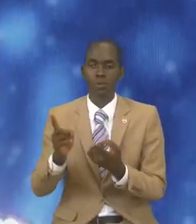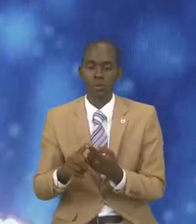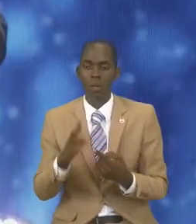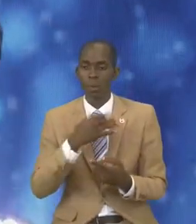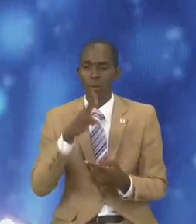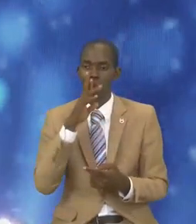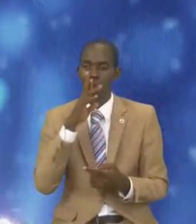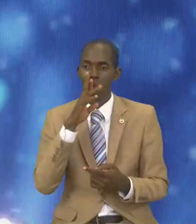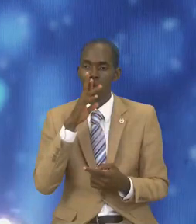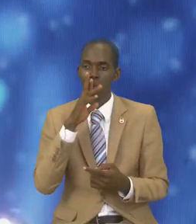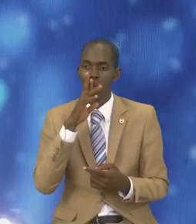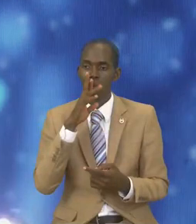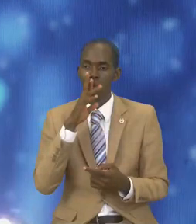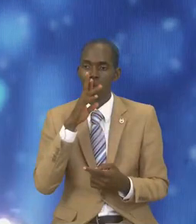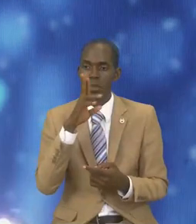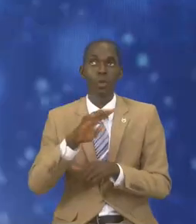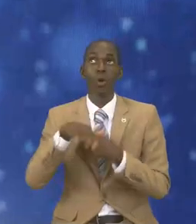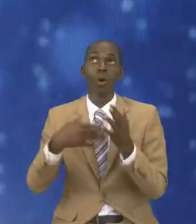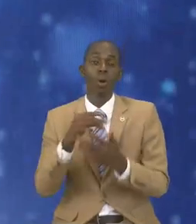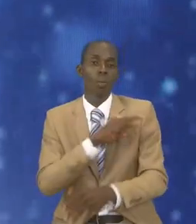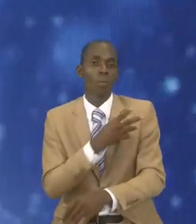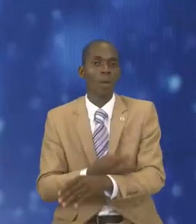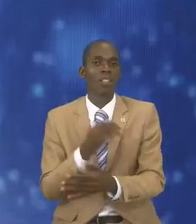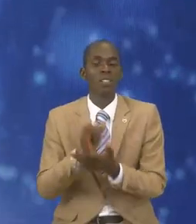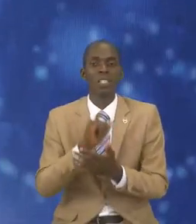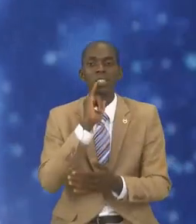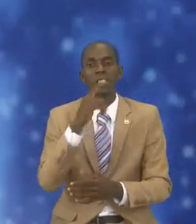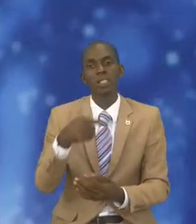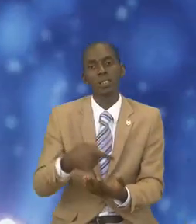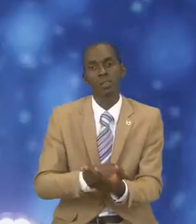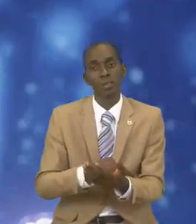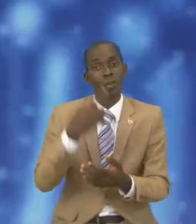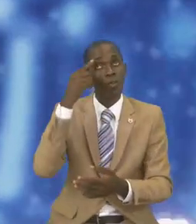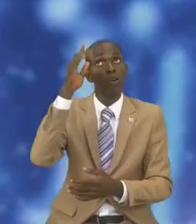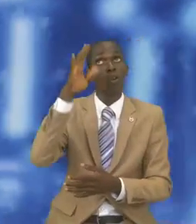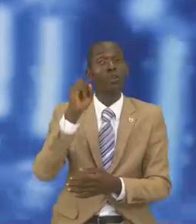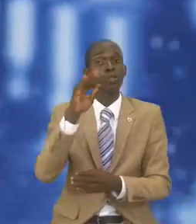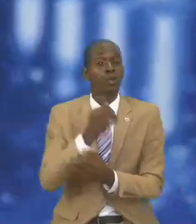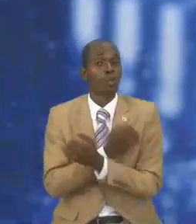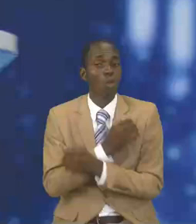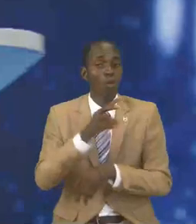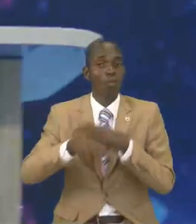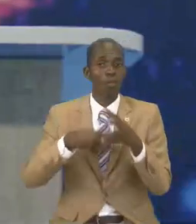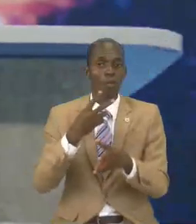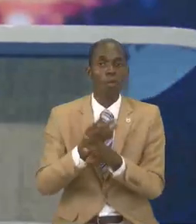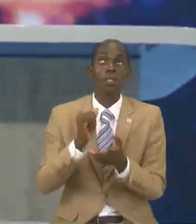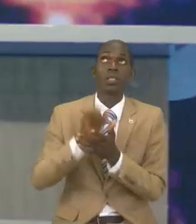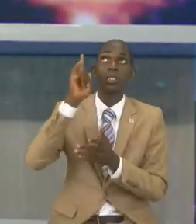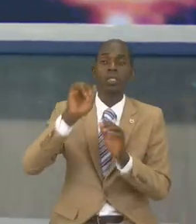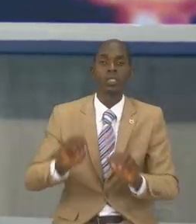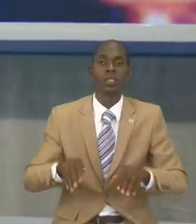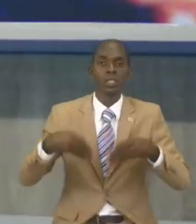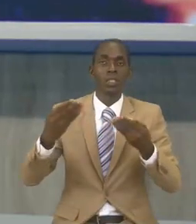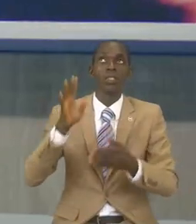Soyez réconciliés au Dieu Tout-Puissant, ça c'est l'évangile. Car Dieu a tant aimé le monde qu'il a donné son